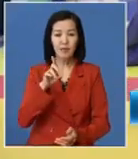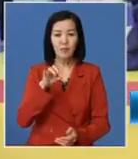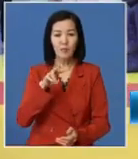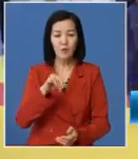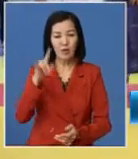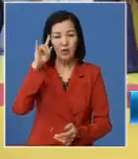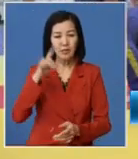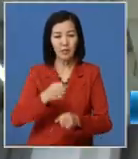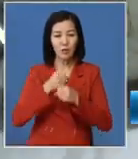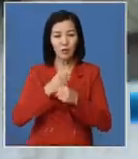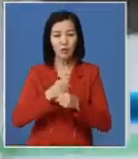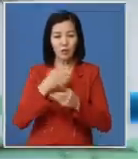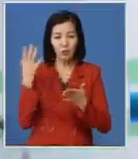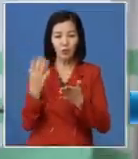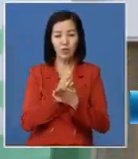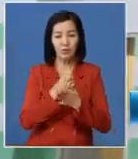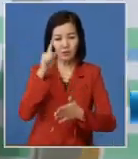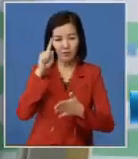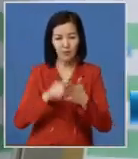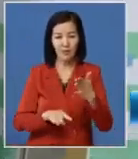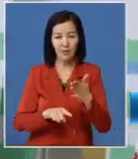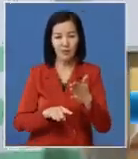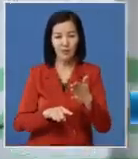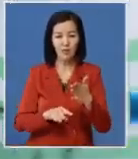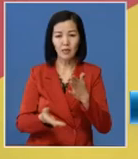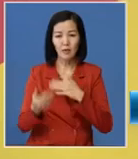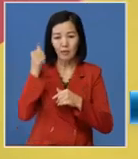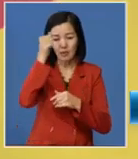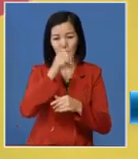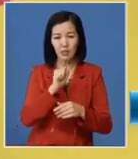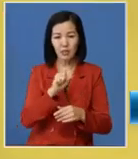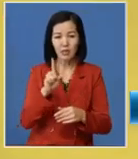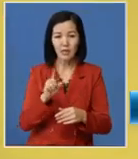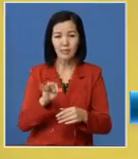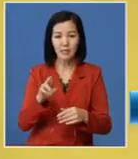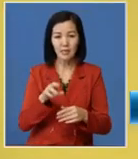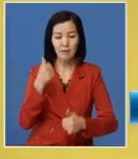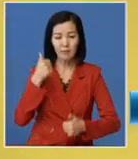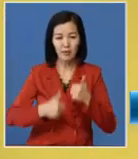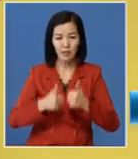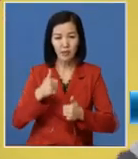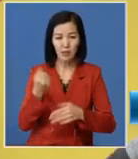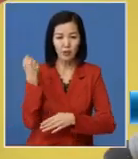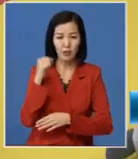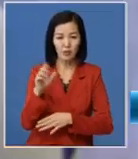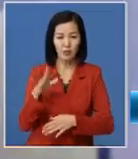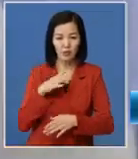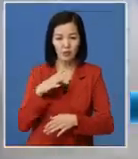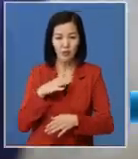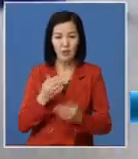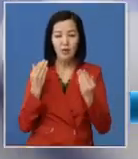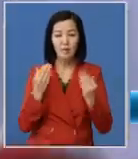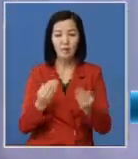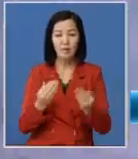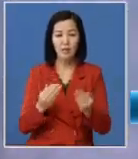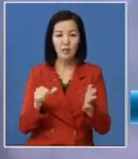кубогын иеленеді деп сенім артып отырған негізгі үміткерлердің бірі. Ол былтыр Азия біріншілігінде топ жарып, еліміздің көктуын көктен желбіреткен еді. Биыл да аптаның